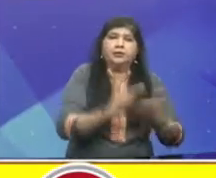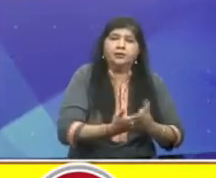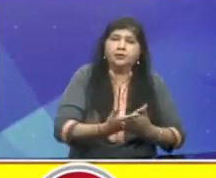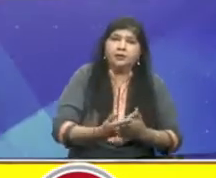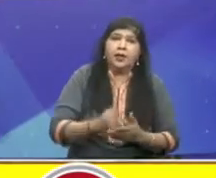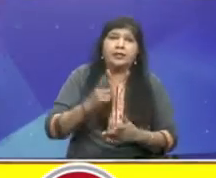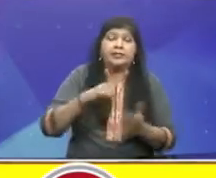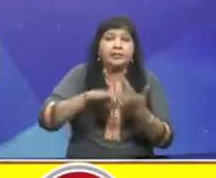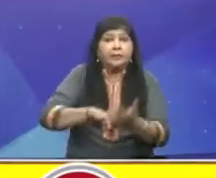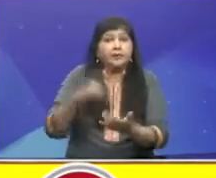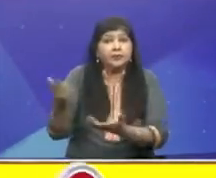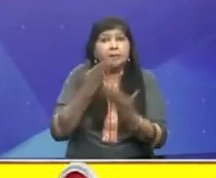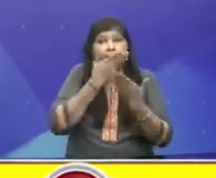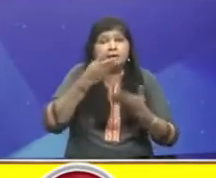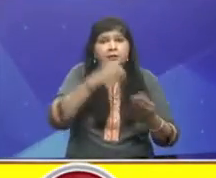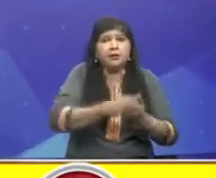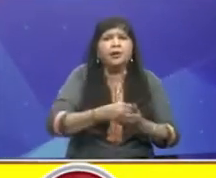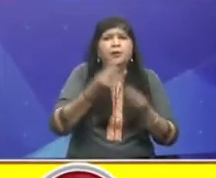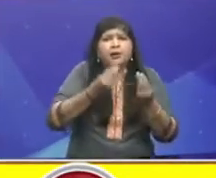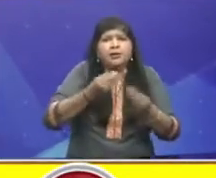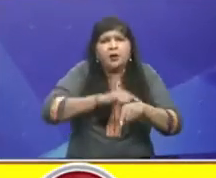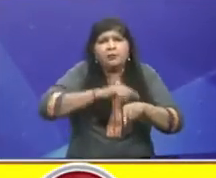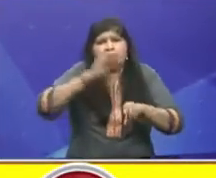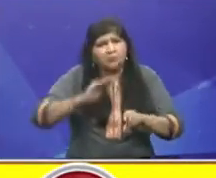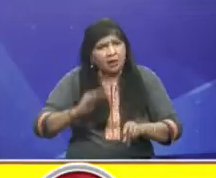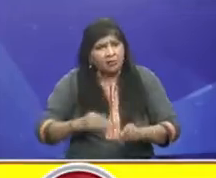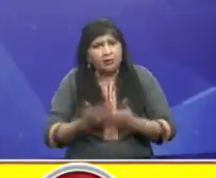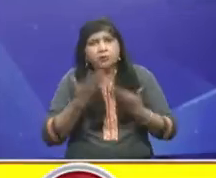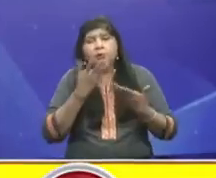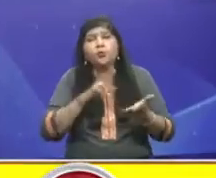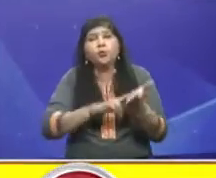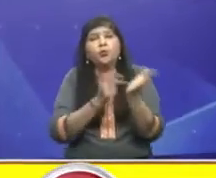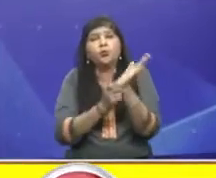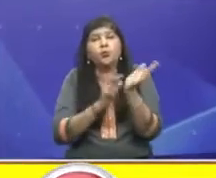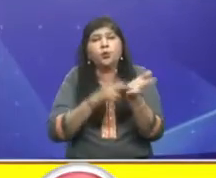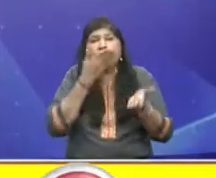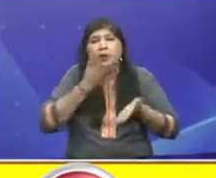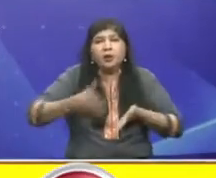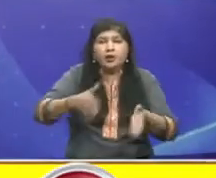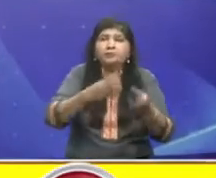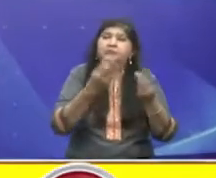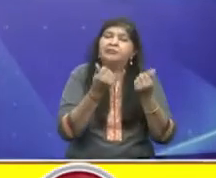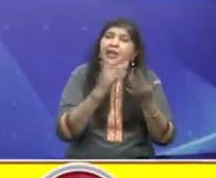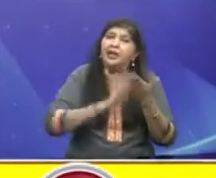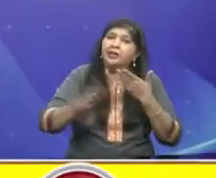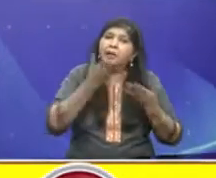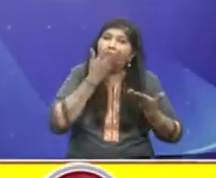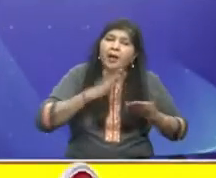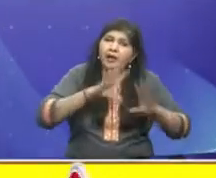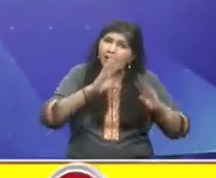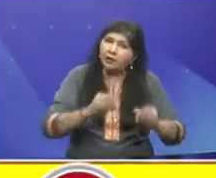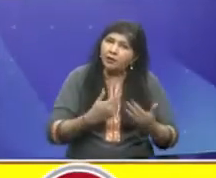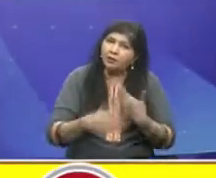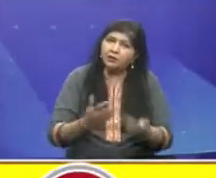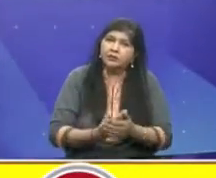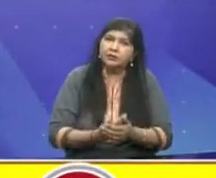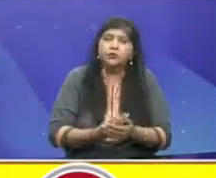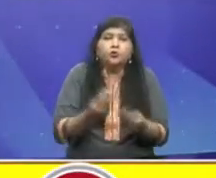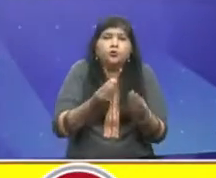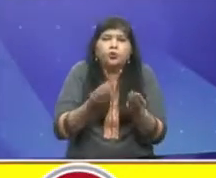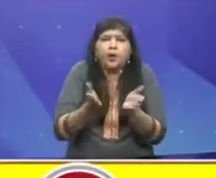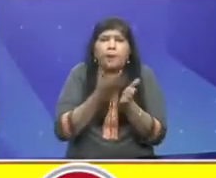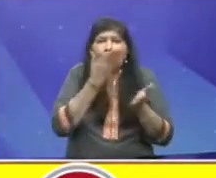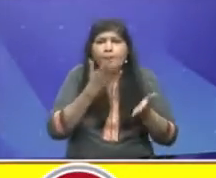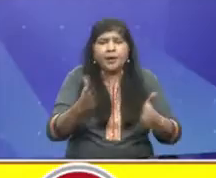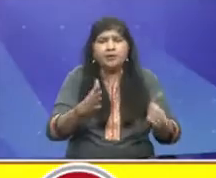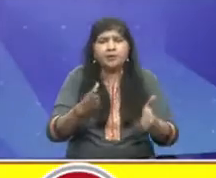स्रोत हुआ करती थी, लेकिन धीरे धीरे नून नदी लुप्त होने की कगार पर पहुंच गई। जो थोड़ा